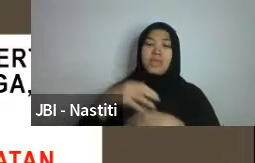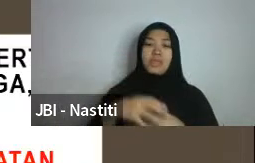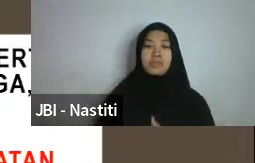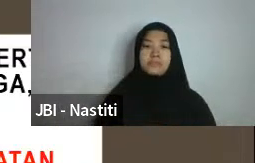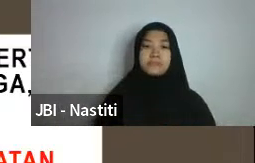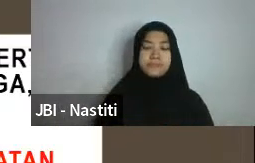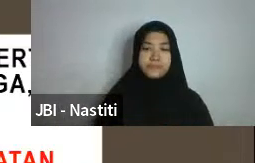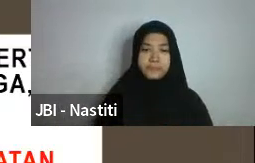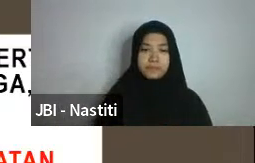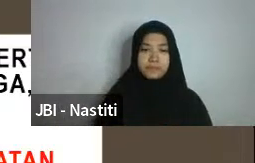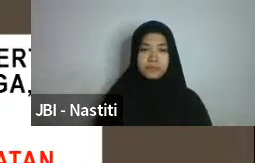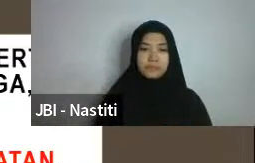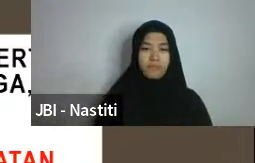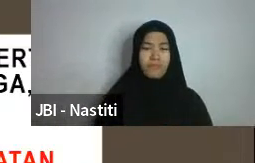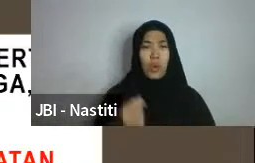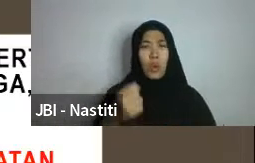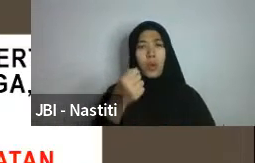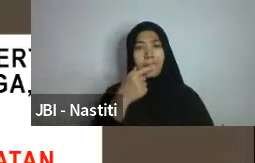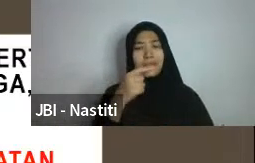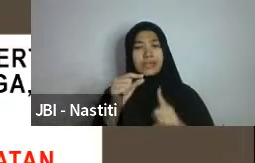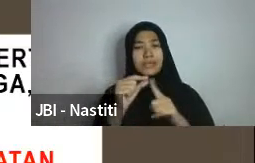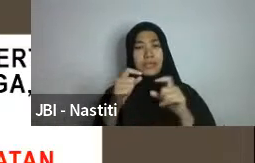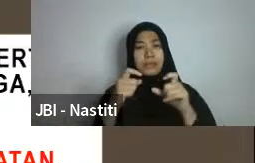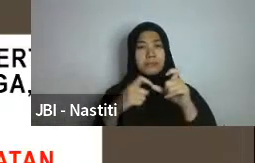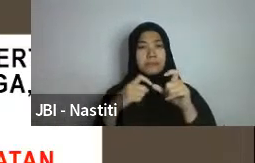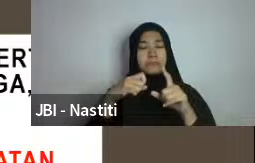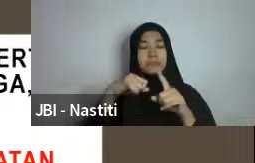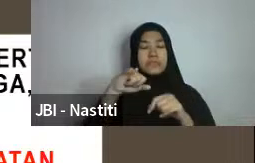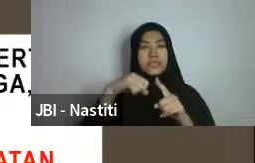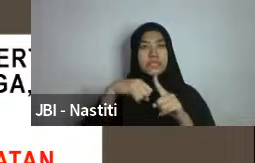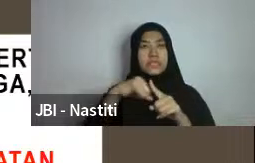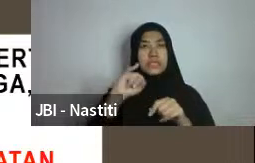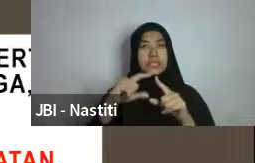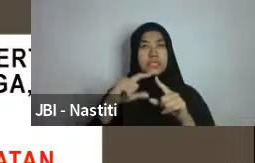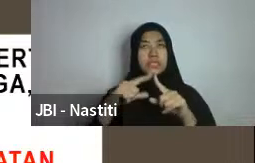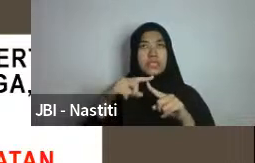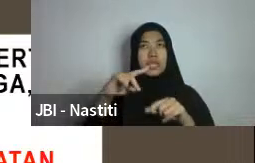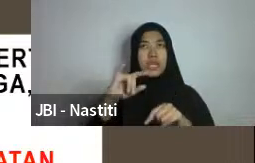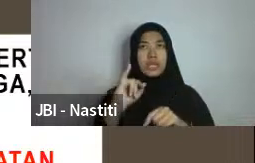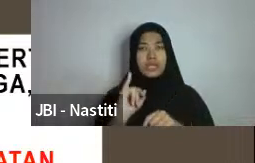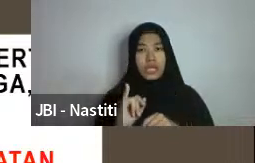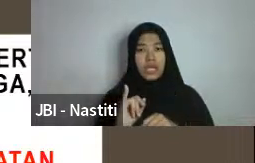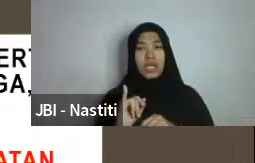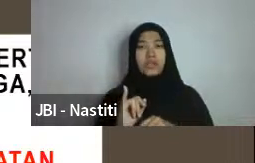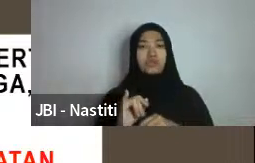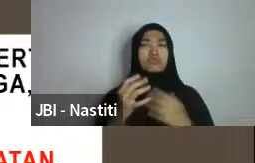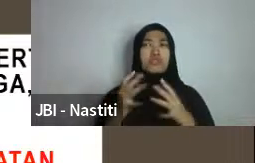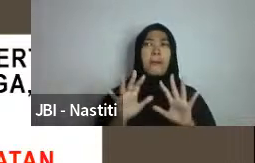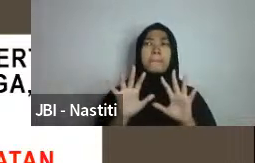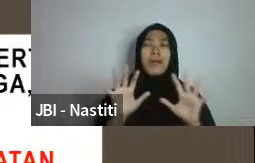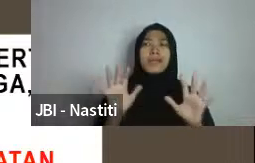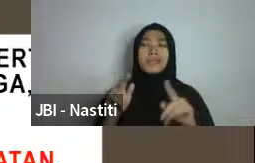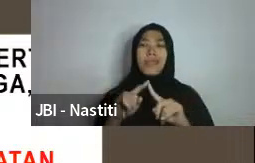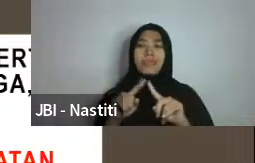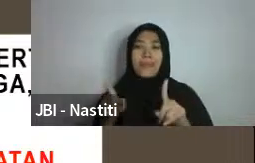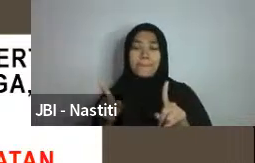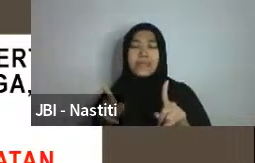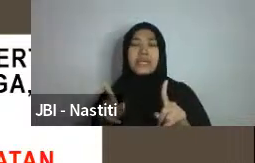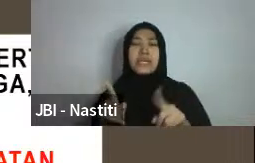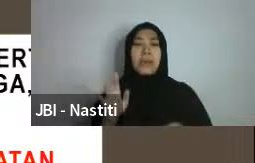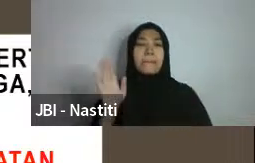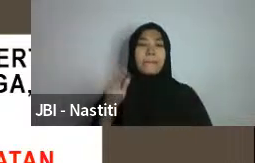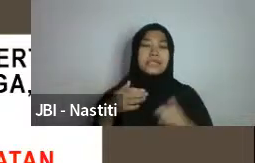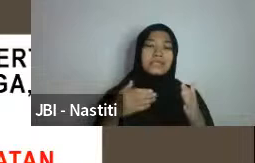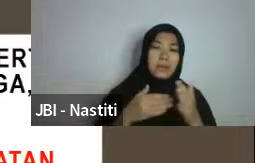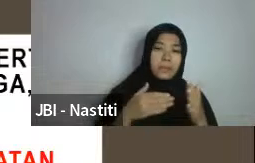sudah ada, namun jarang sekali dibikin versi generiknya oleh pemerintah, dan sehingga obat-obat psikiatri baru ini harganya